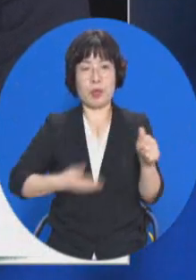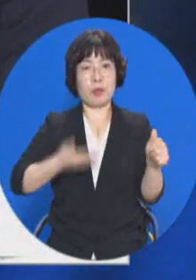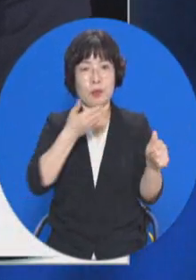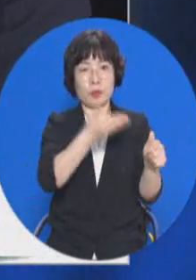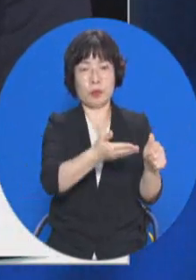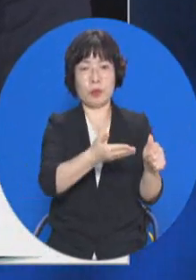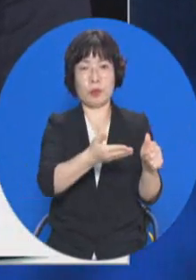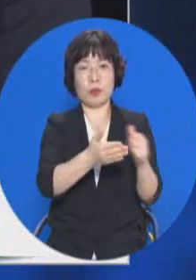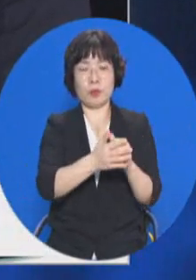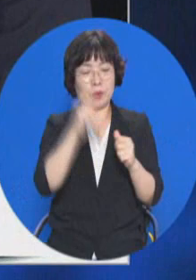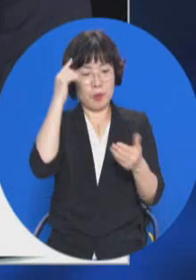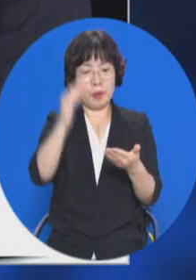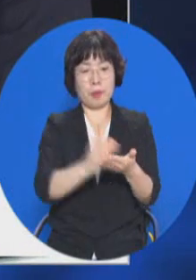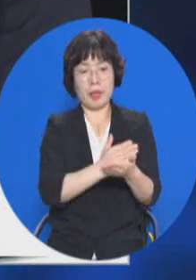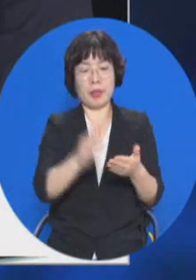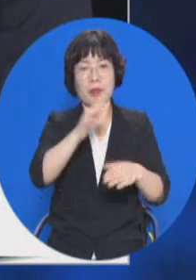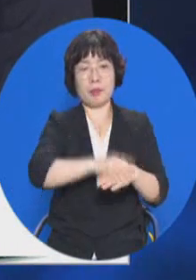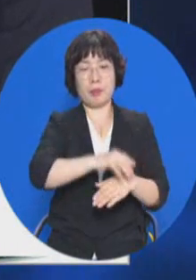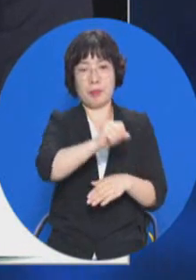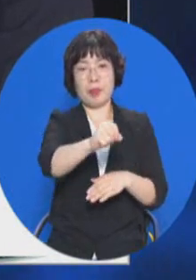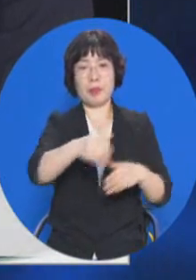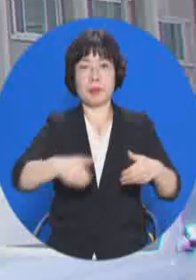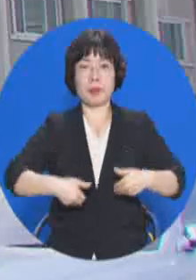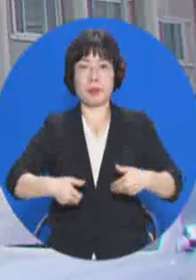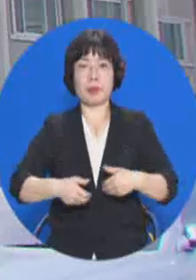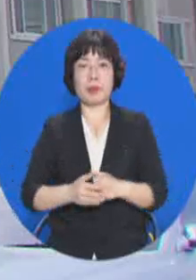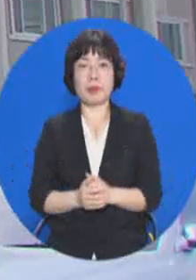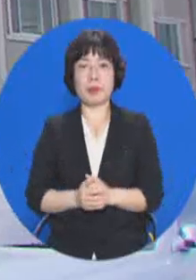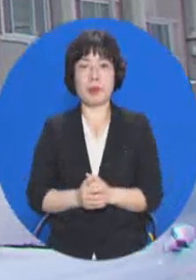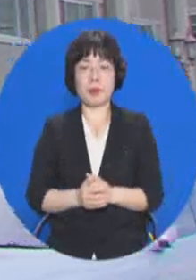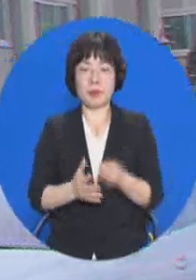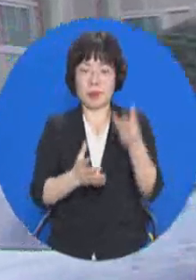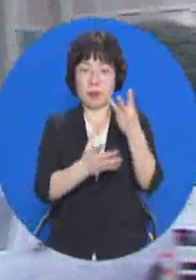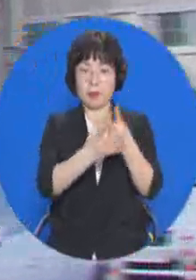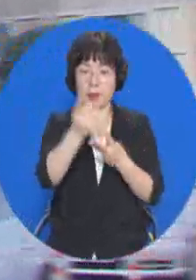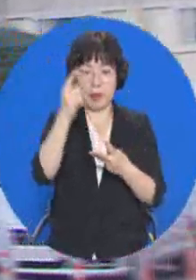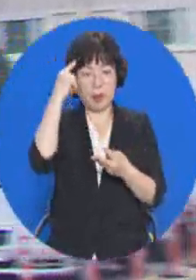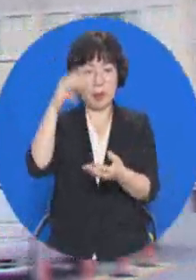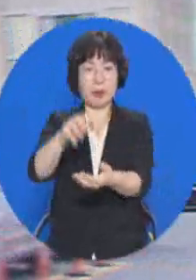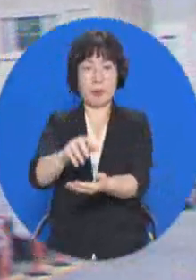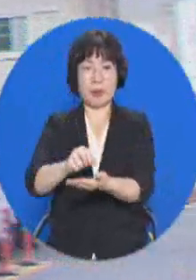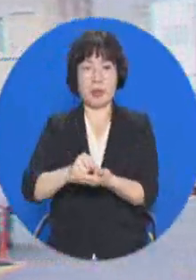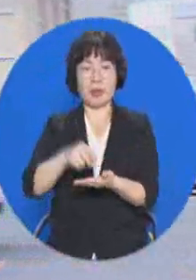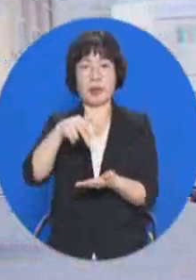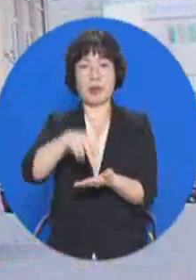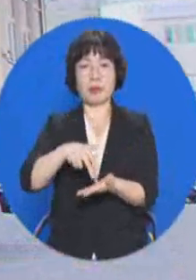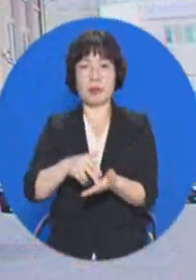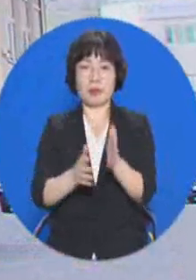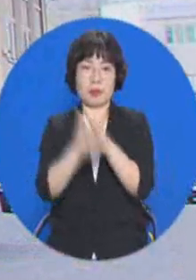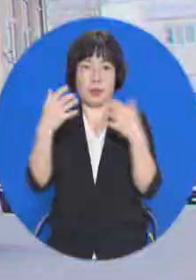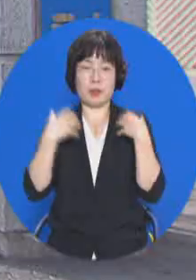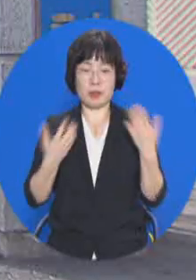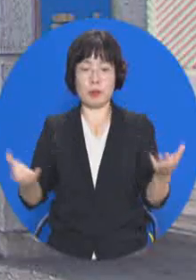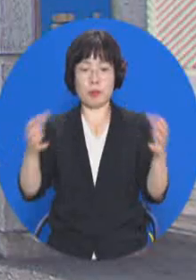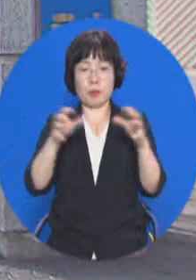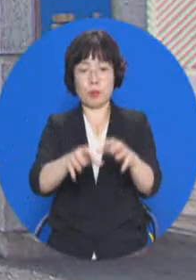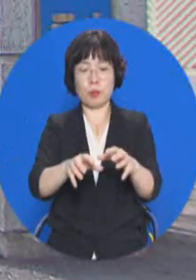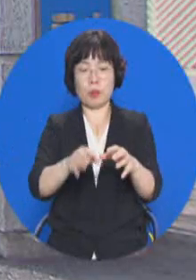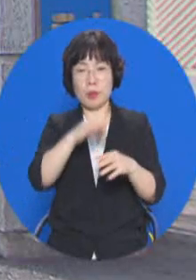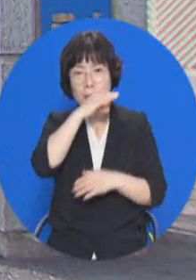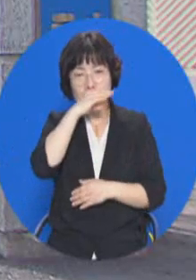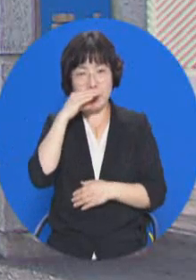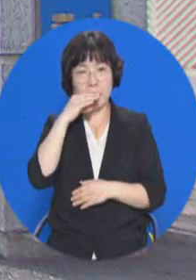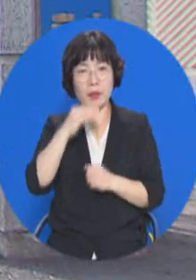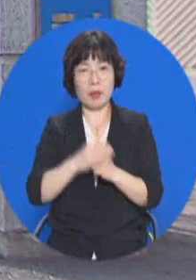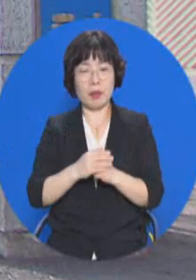알려주고 판단하게 해야 하는 것입니다. 3여 통합 정신을 계승하는 차원에서 청사를 한 곳에 모으는 게